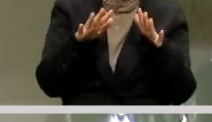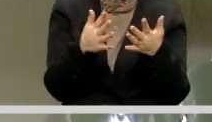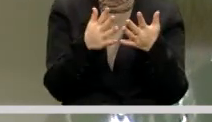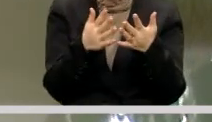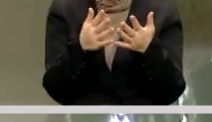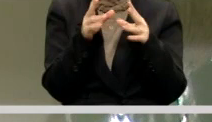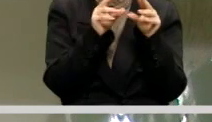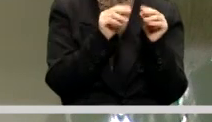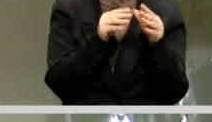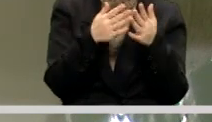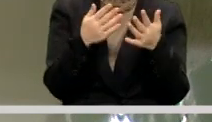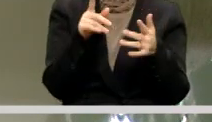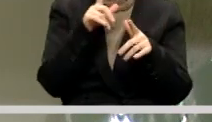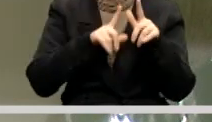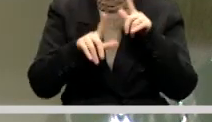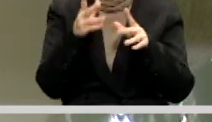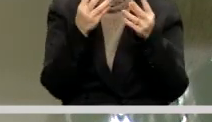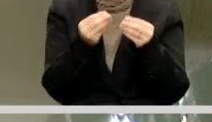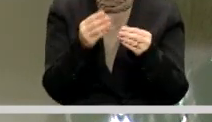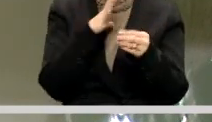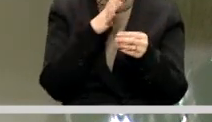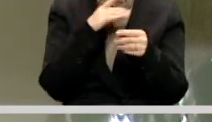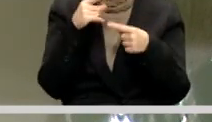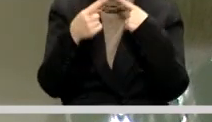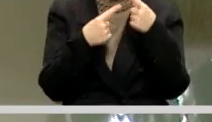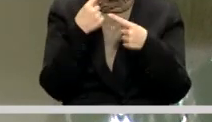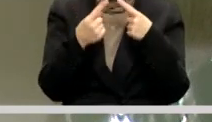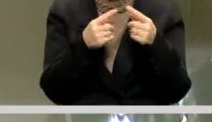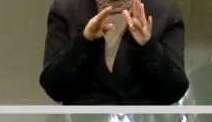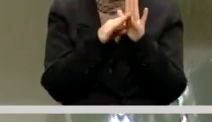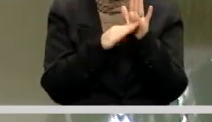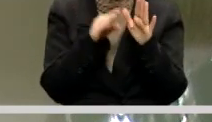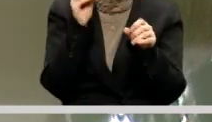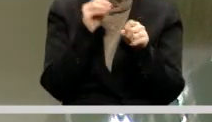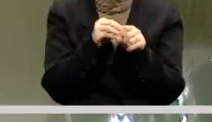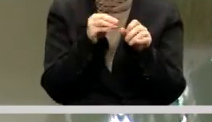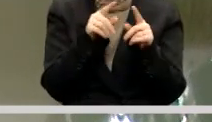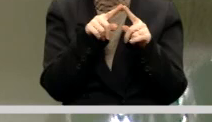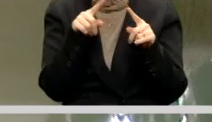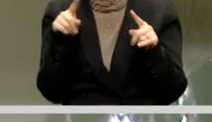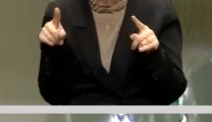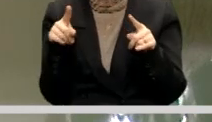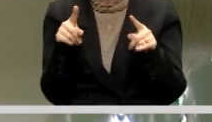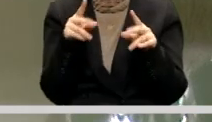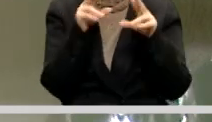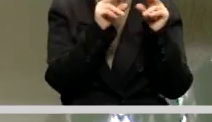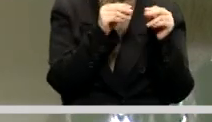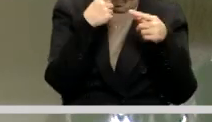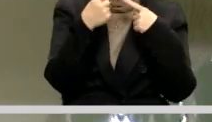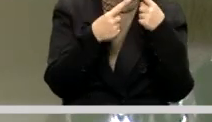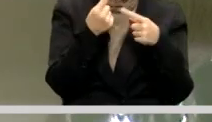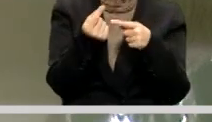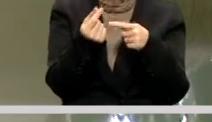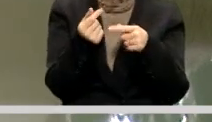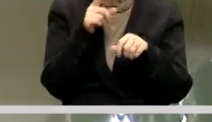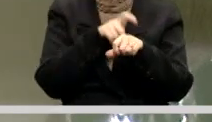uyku nasıl bir ihtiyaç? Hepsini detaylandırıyoruz bugün yayınımıza. Yayınımızın sonuna kadar devam edeceğiz uykuyu konuşmaya. İlk bölümümüz için biraz daha